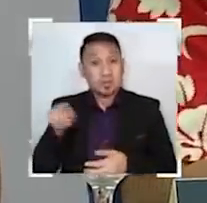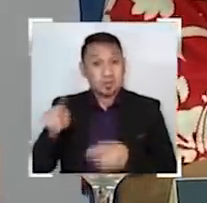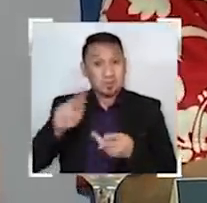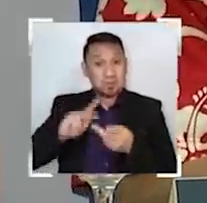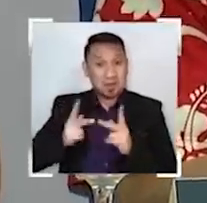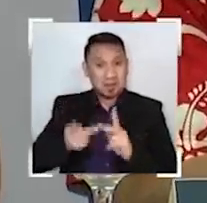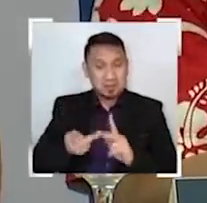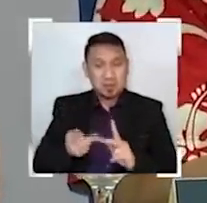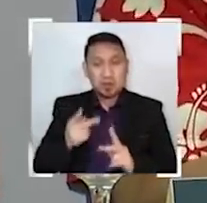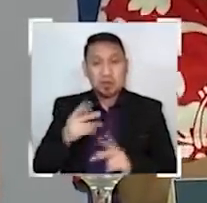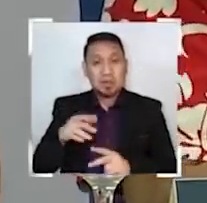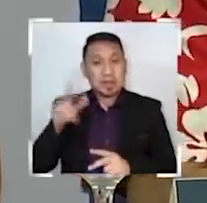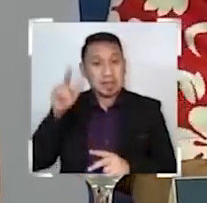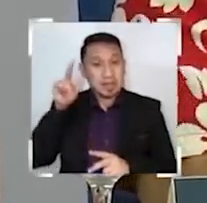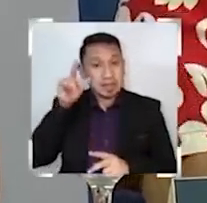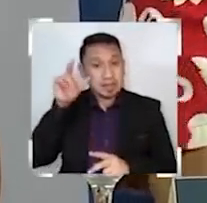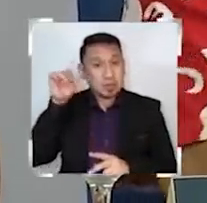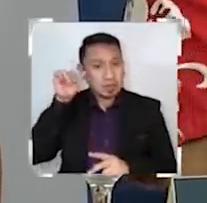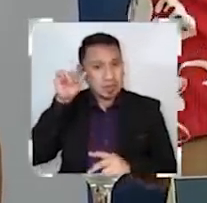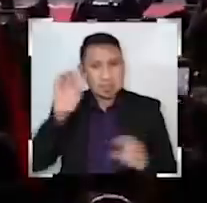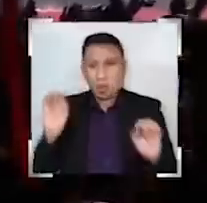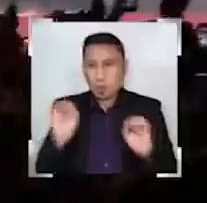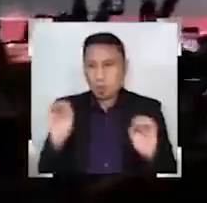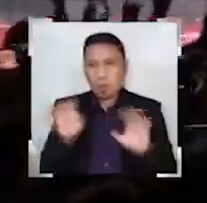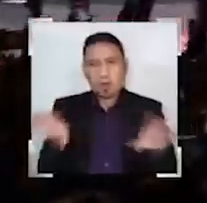House Deputy Speaker Lito Atienza.